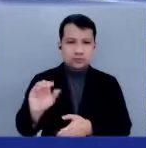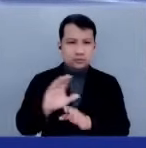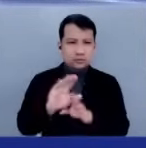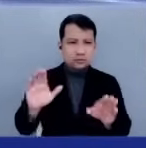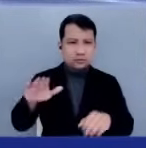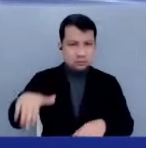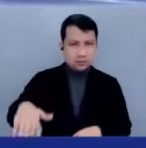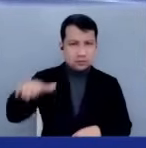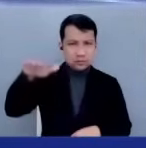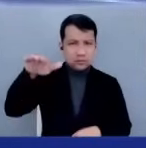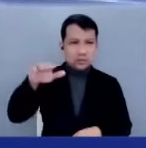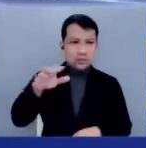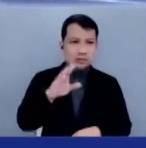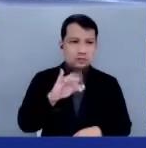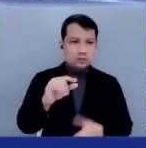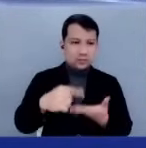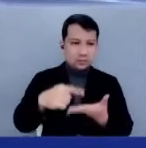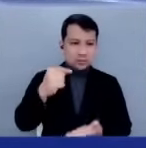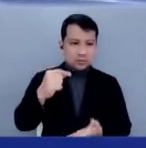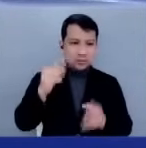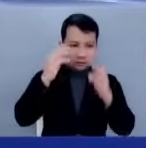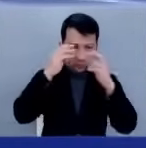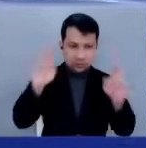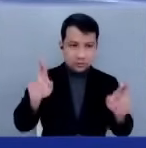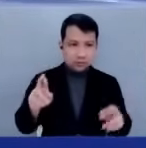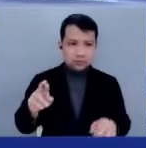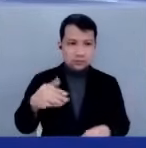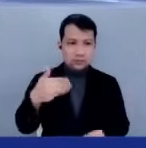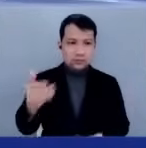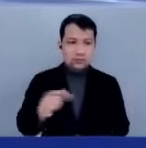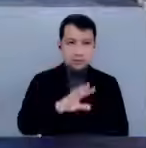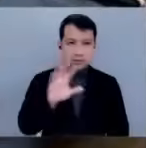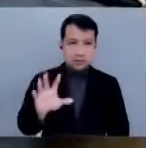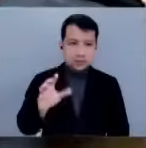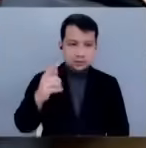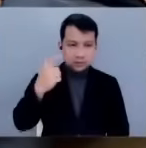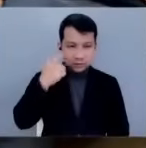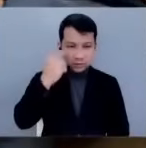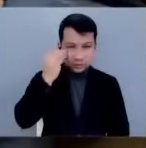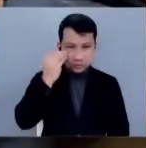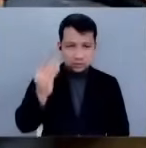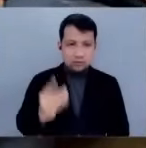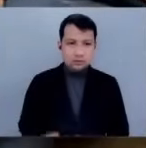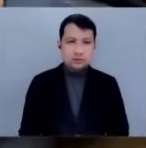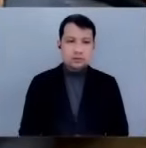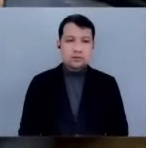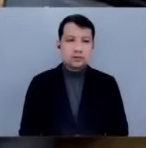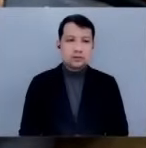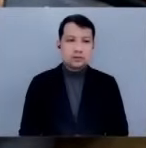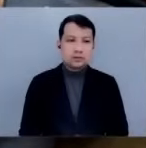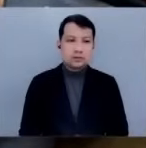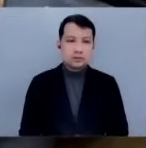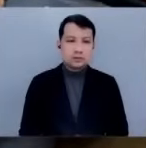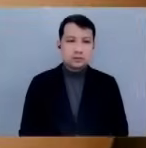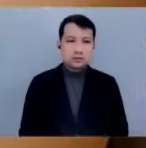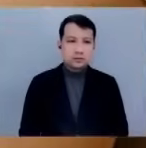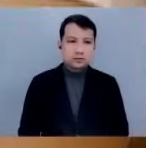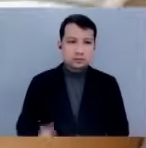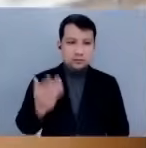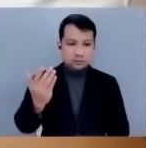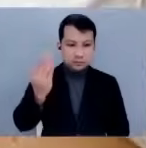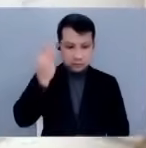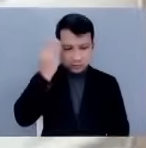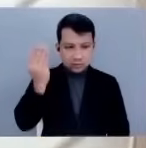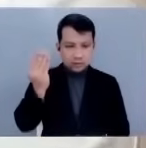Bamban lumaki ang alkalde. Nasa frontline balitang yan si Gary De Leon. Sa gitna ng pagdududa tungkol sa pagka-Pilipino ni